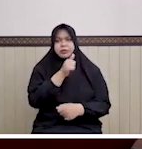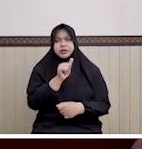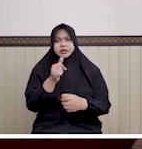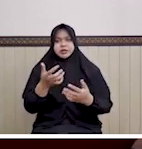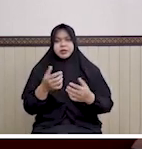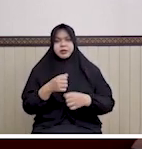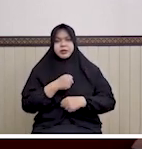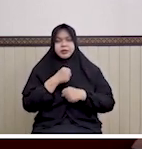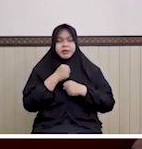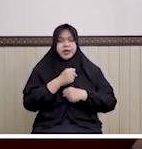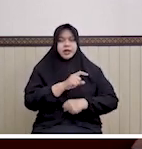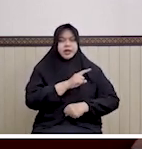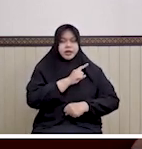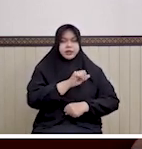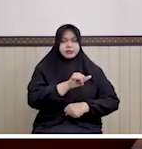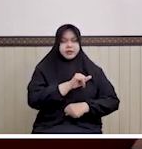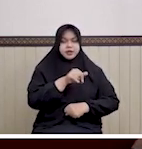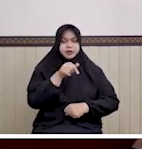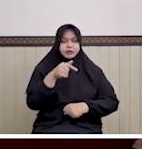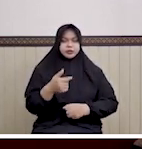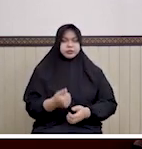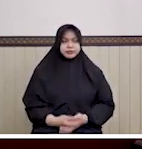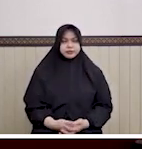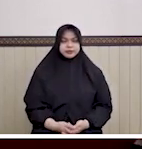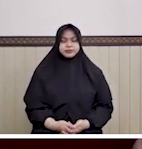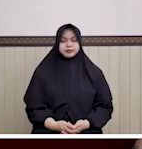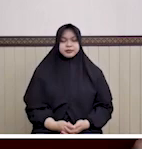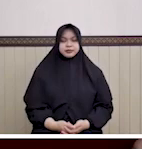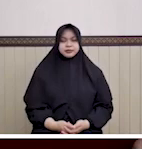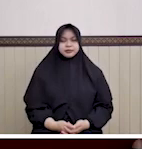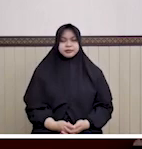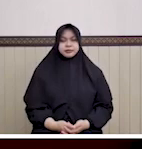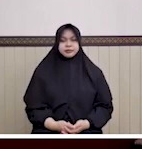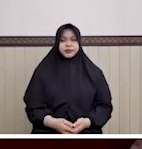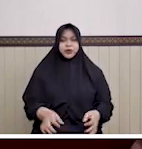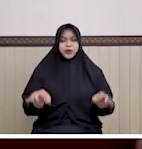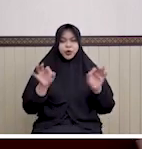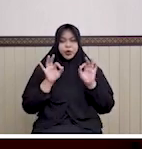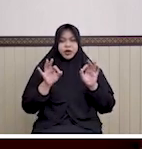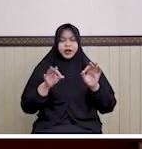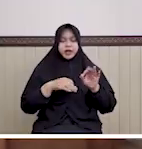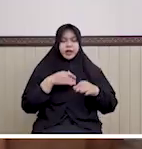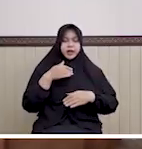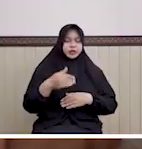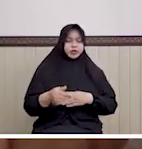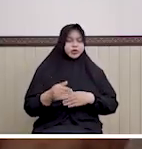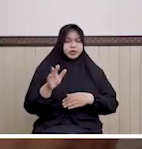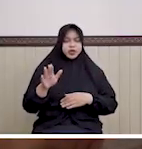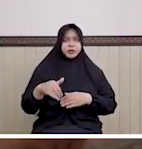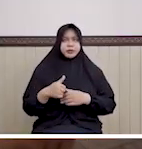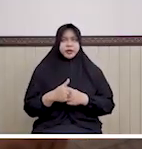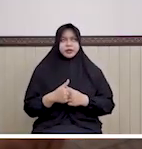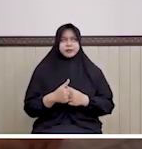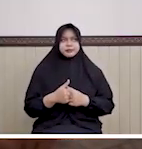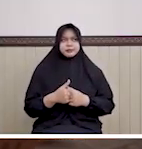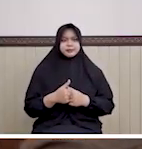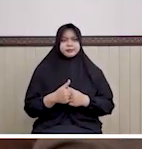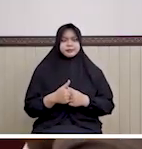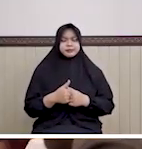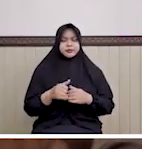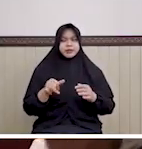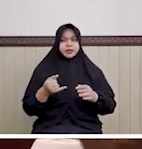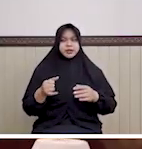membela diri seperti tugasnya Oke kita lanjut jadi sambil apa namanya